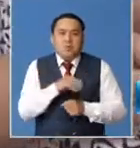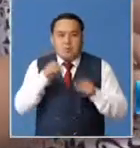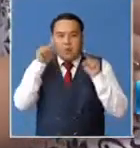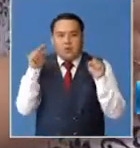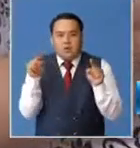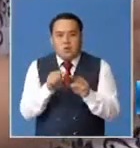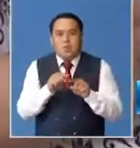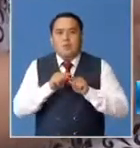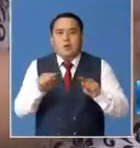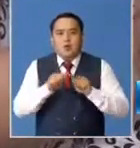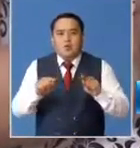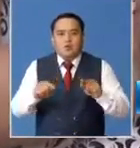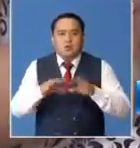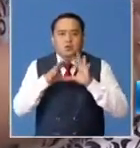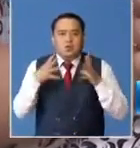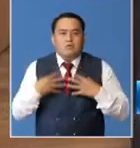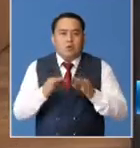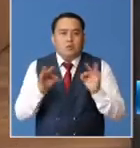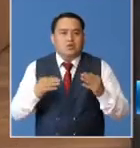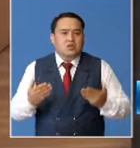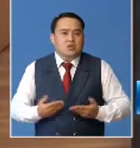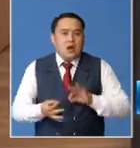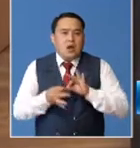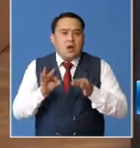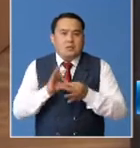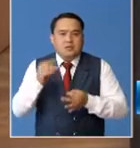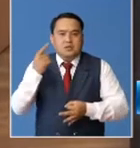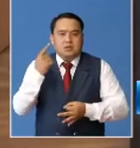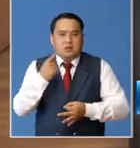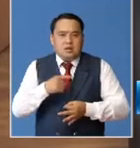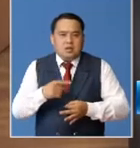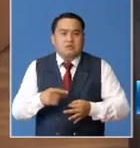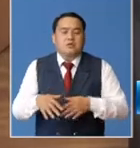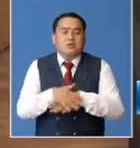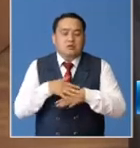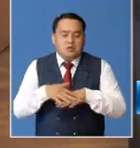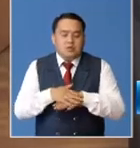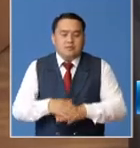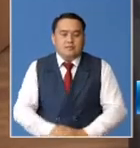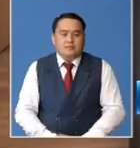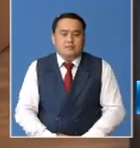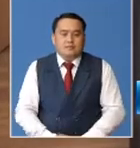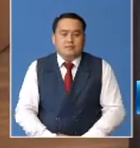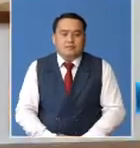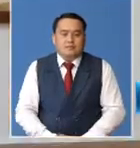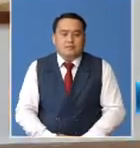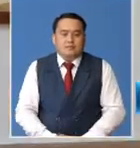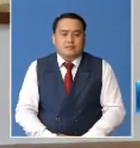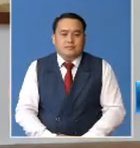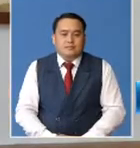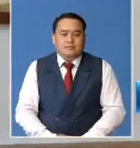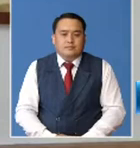самым пропагандируя принципы здорового образа жизни и олимпийских идеалов среди широких слоев населения.